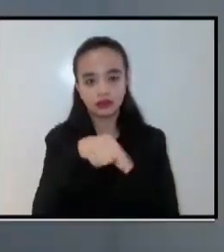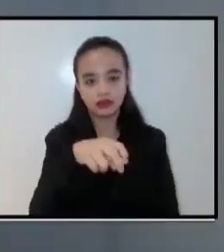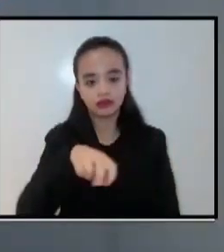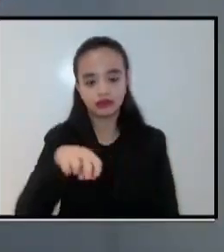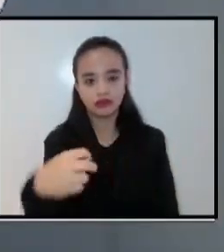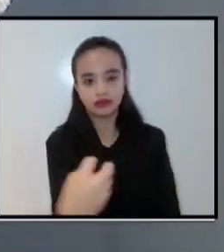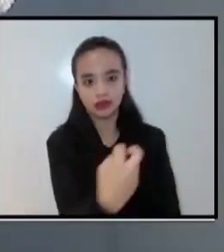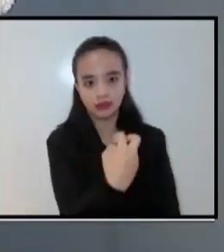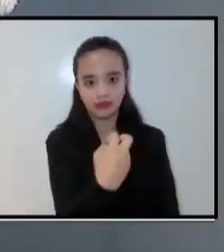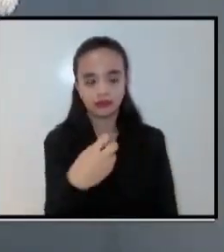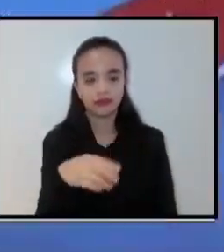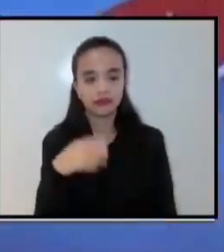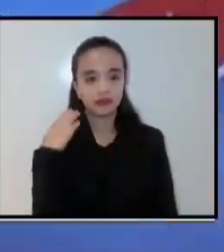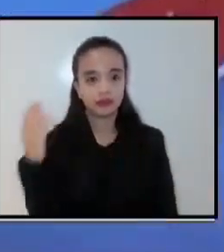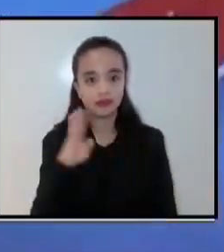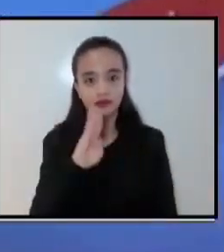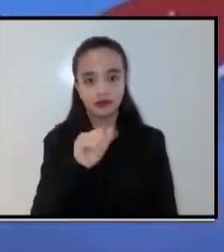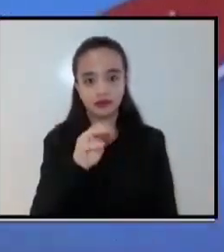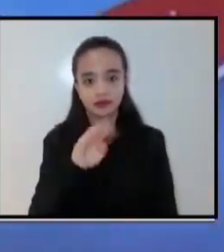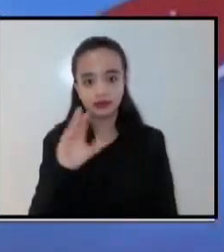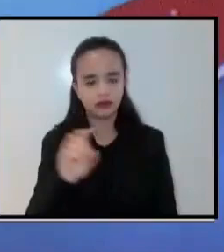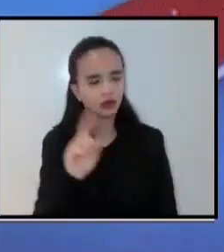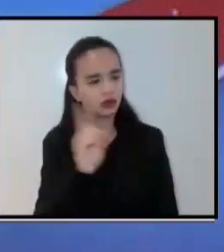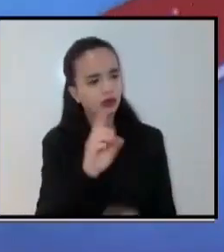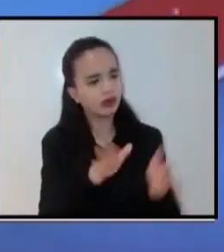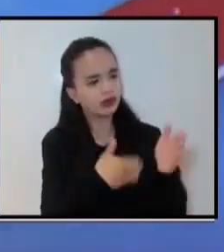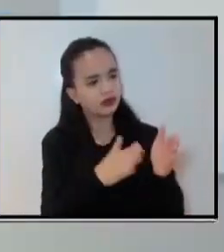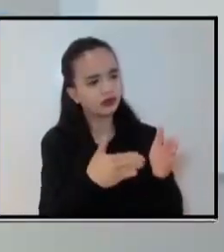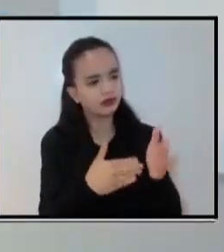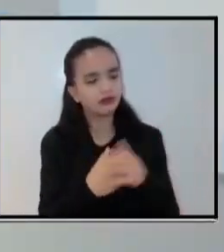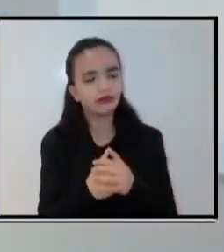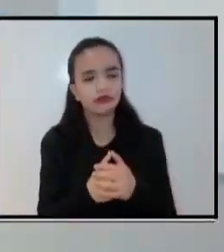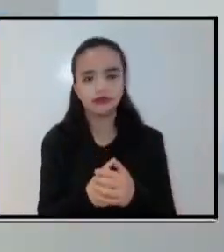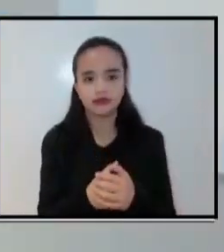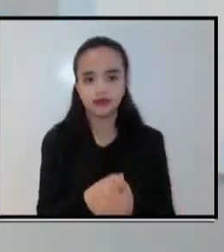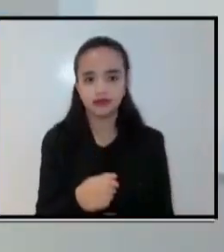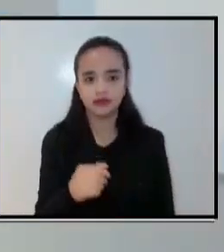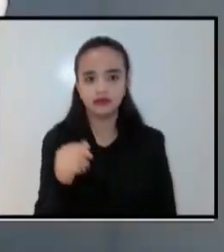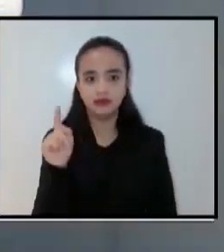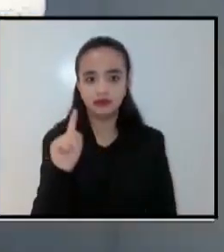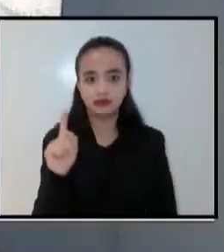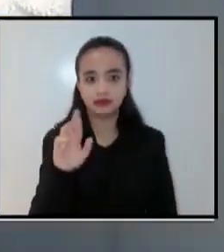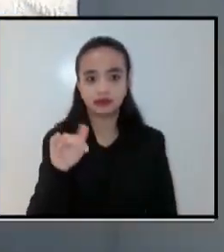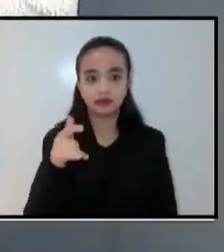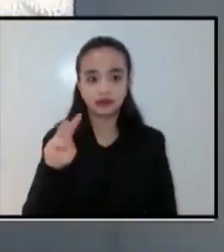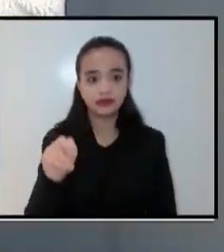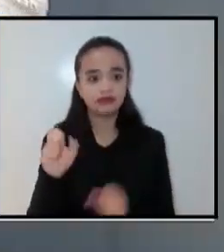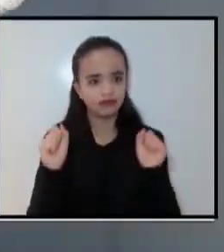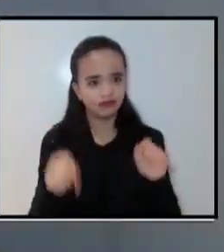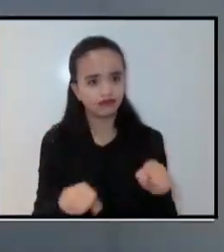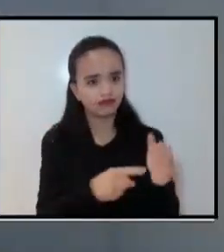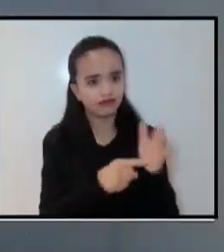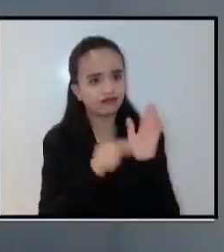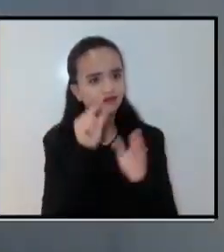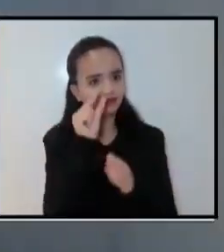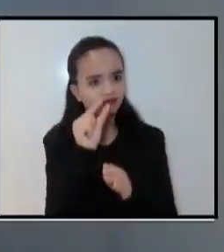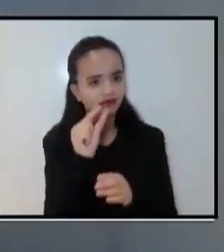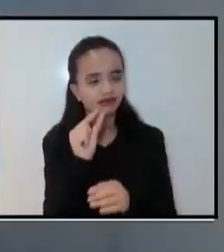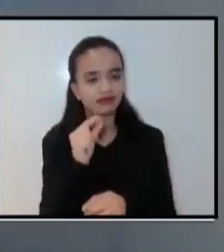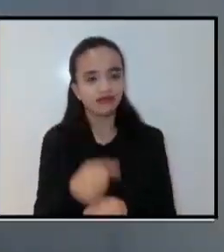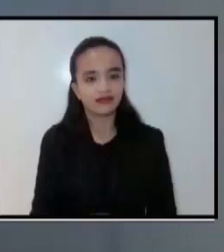yung kinanta mo sa Blind Audition? At Ang Hirap po, by Angeline. Pwede mo bang isampulan kami ng konti kahit chorus